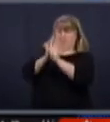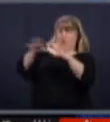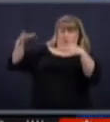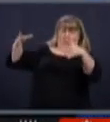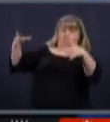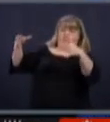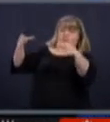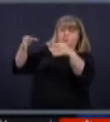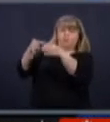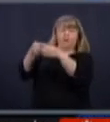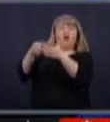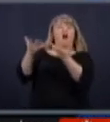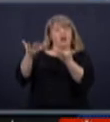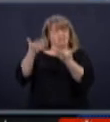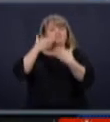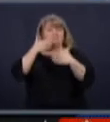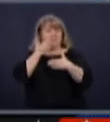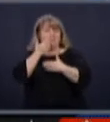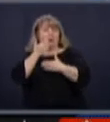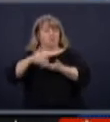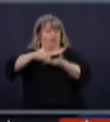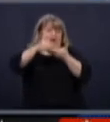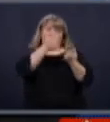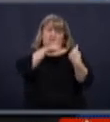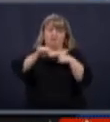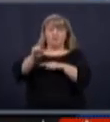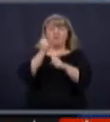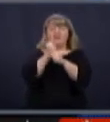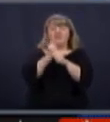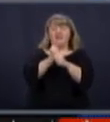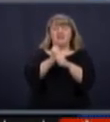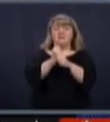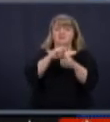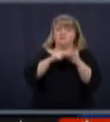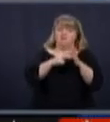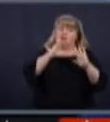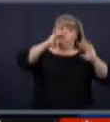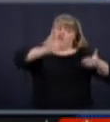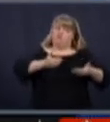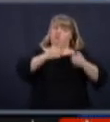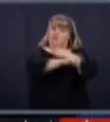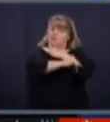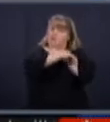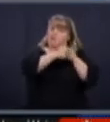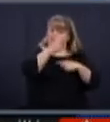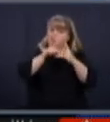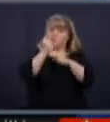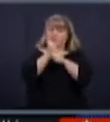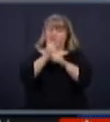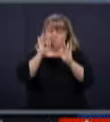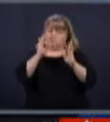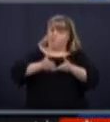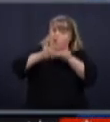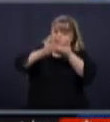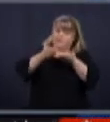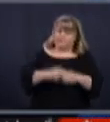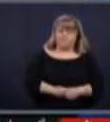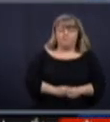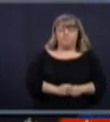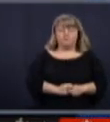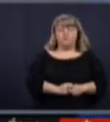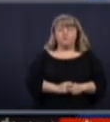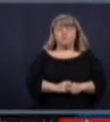un renfort, évidemment, qui est très bienvenu puis qui va aider les employés qui sont déjà en place. Nombre de